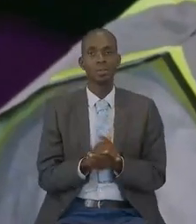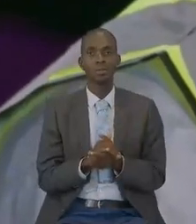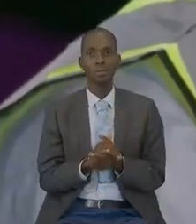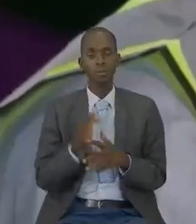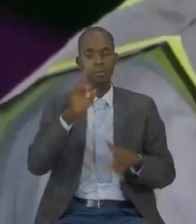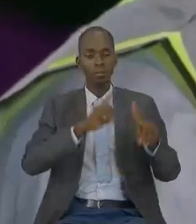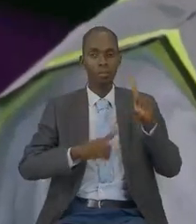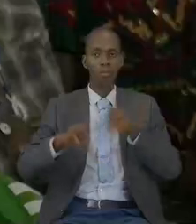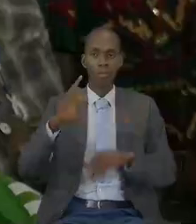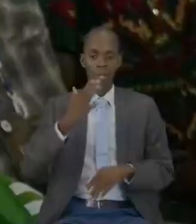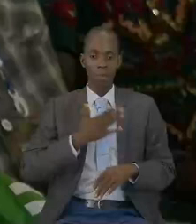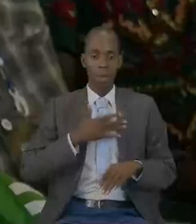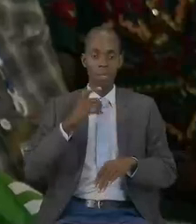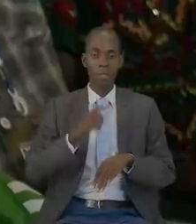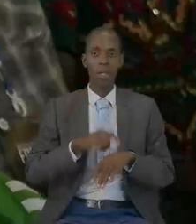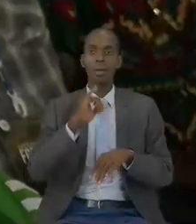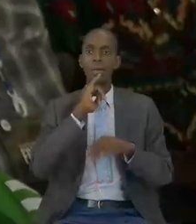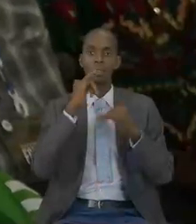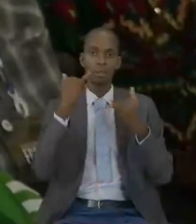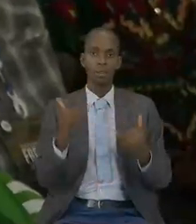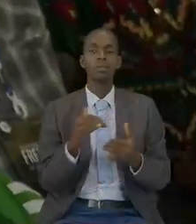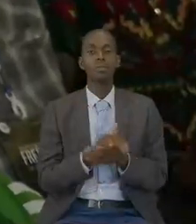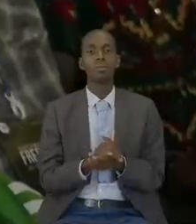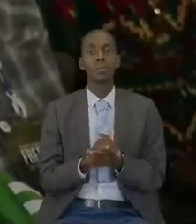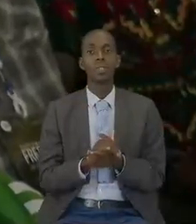sonné. Mon heure a sonné.